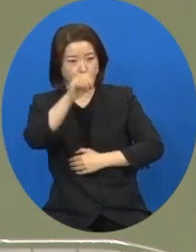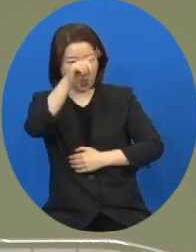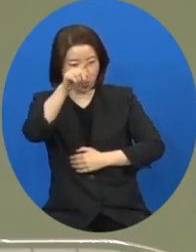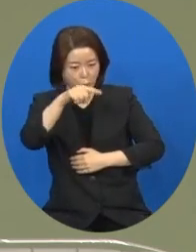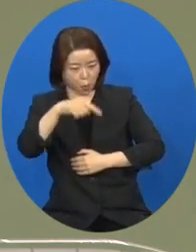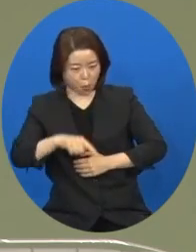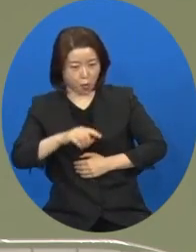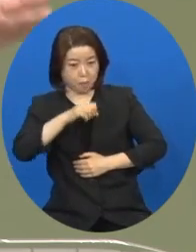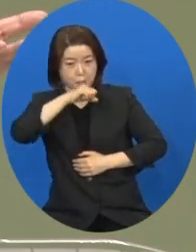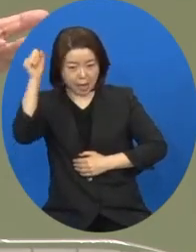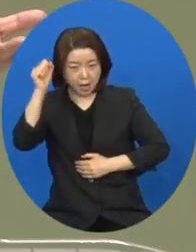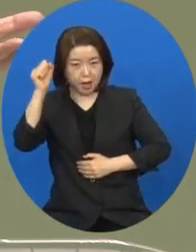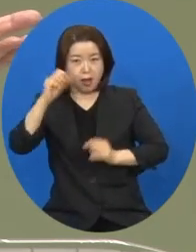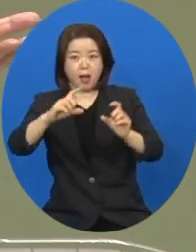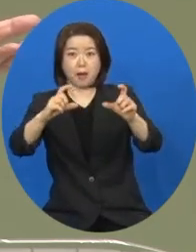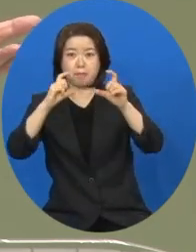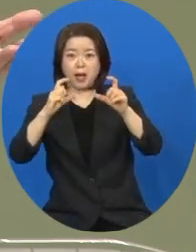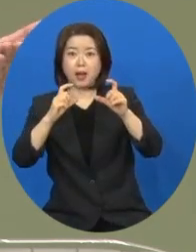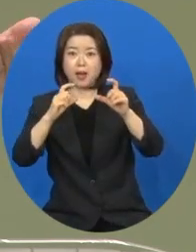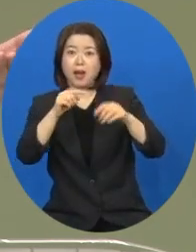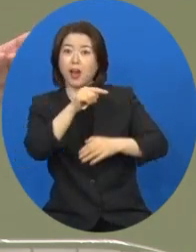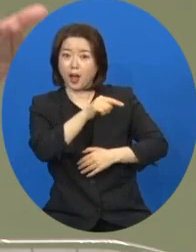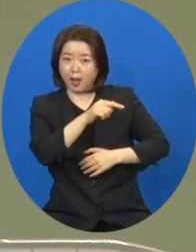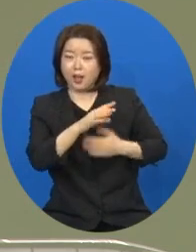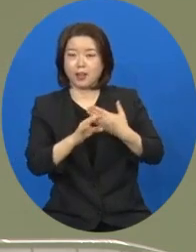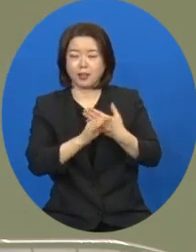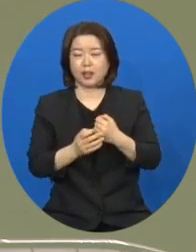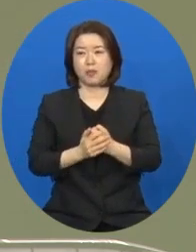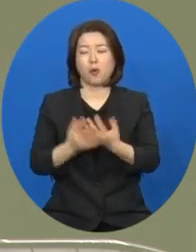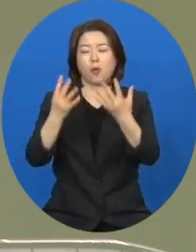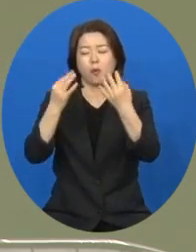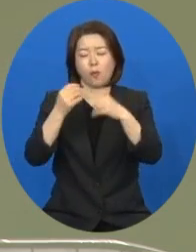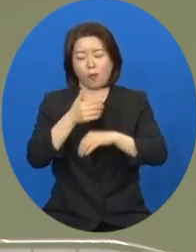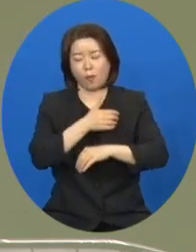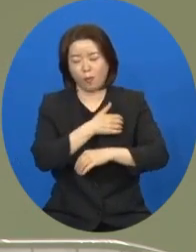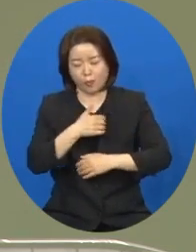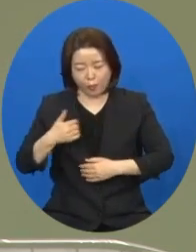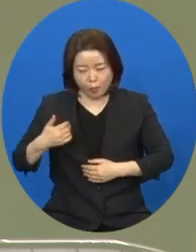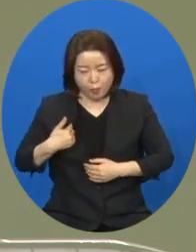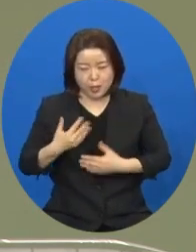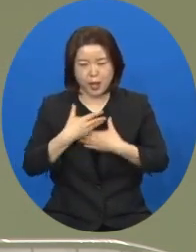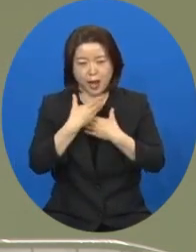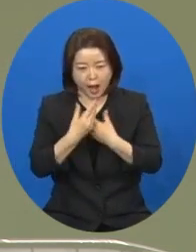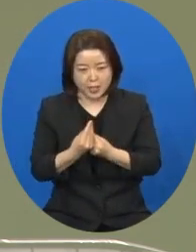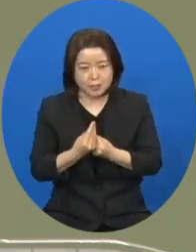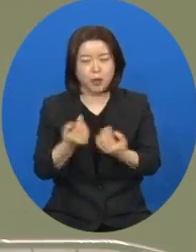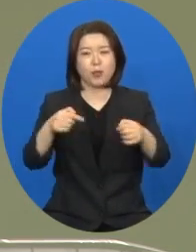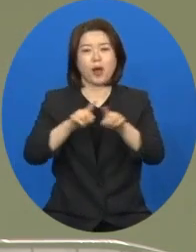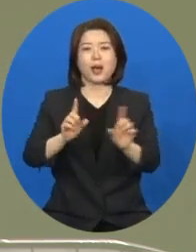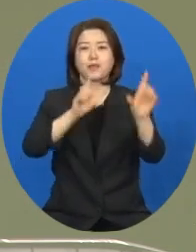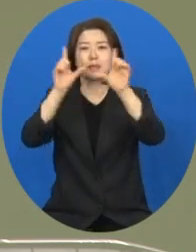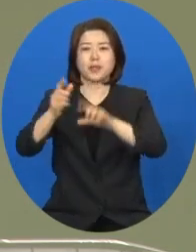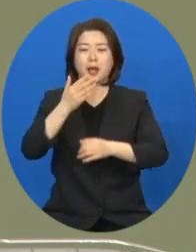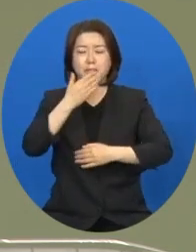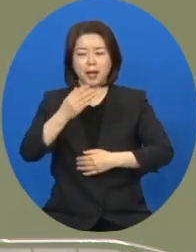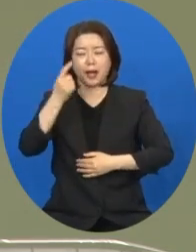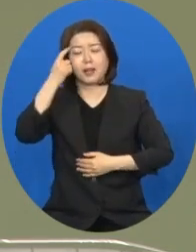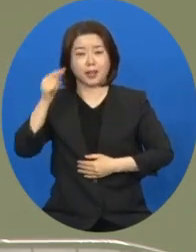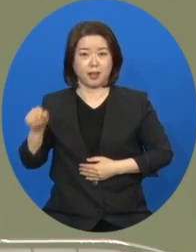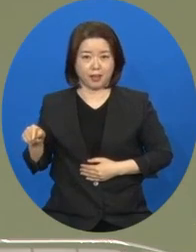거쳐서 판정을 받은 사람 그러면 얼마든지 함께 살아도 되겠구나 그렇게 되지